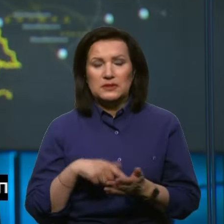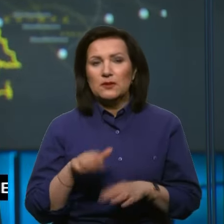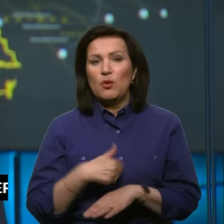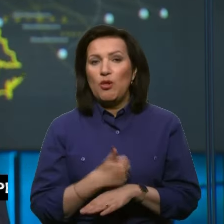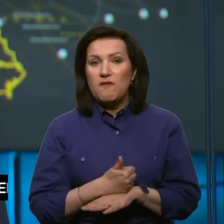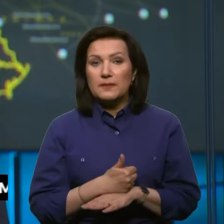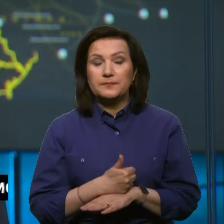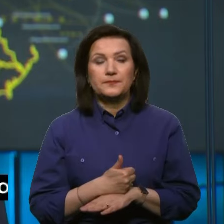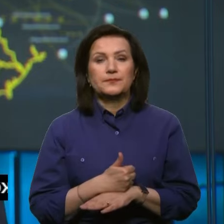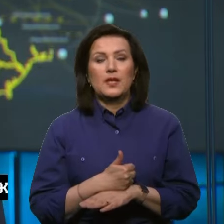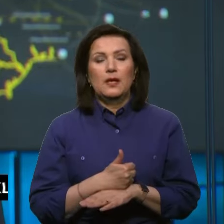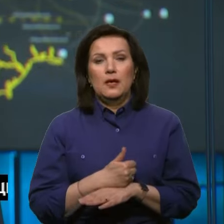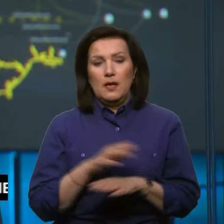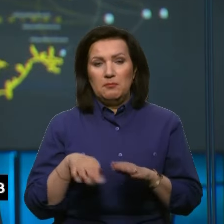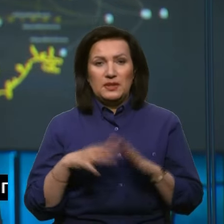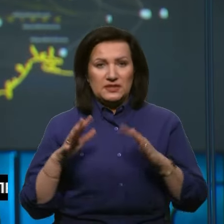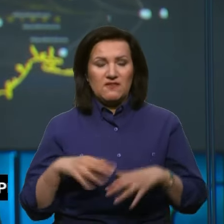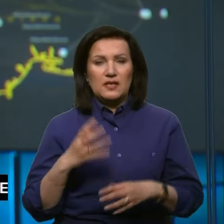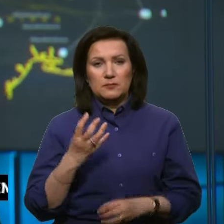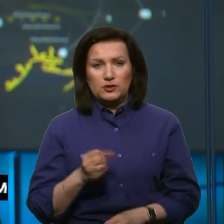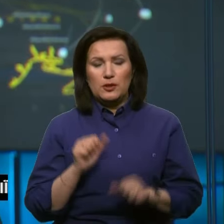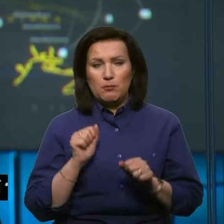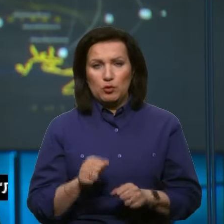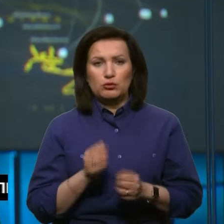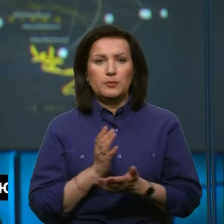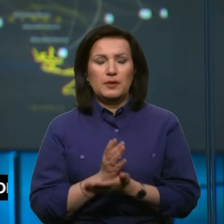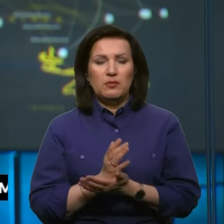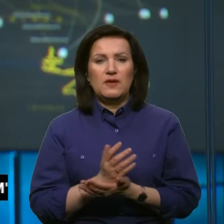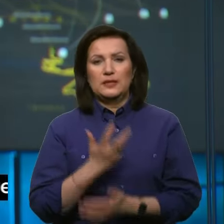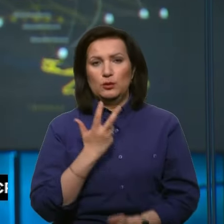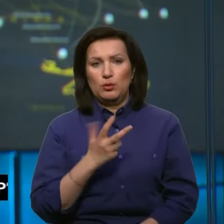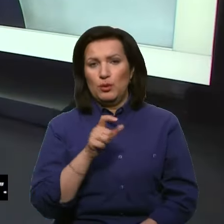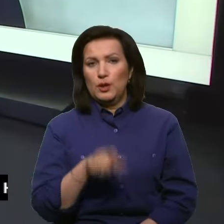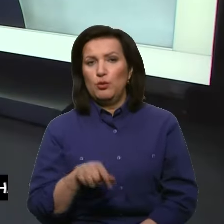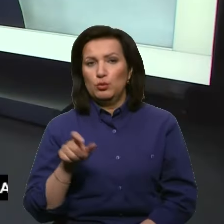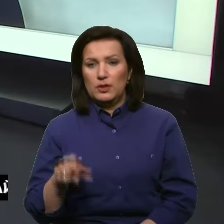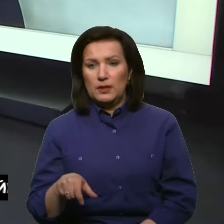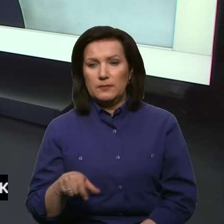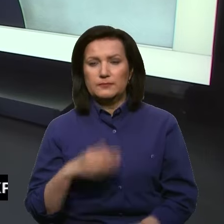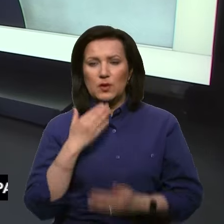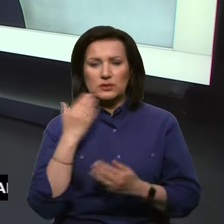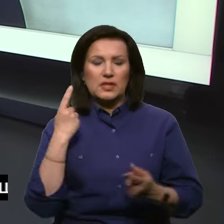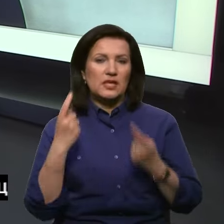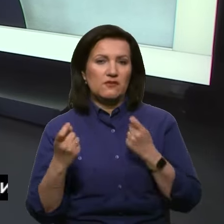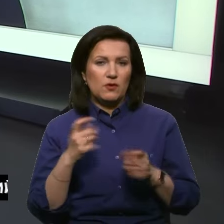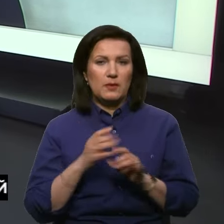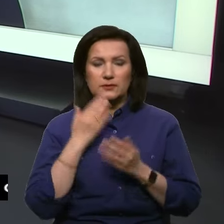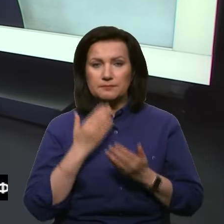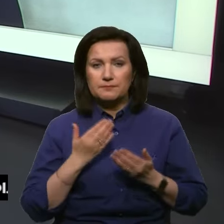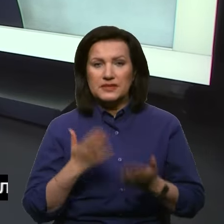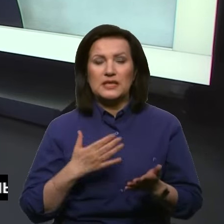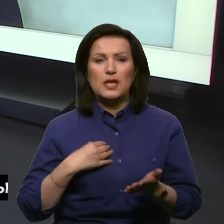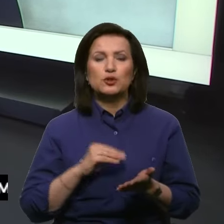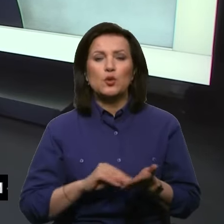Ігор Терехов. За його даними, під завалами ще можуть перебувати троє людей. І останню інформацію розпитаємо в